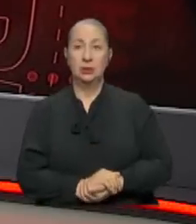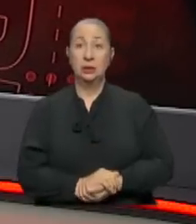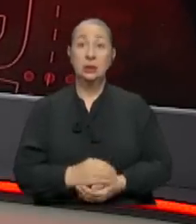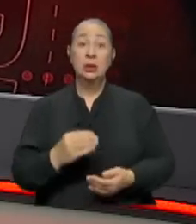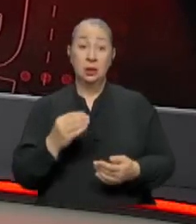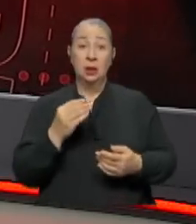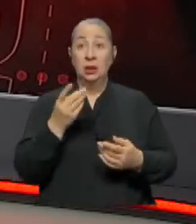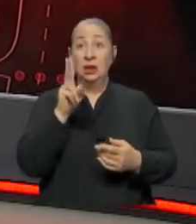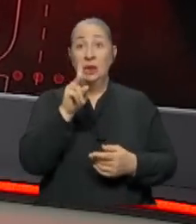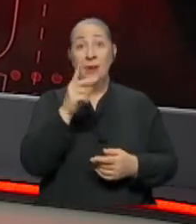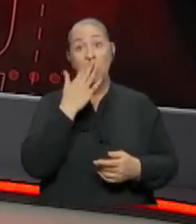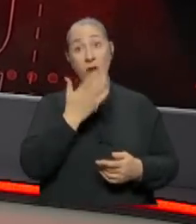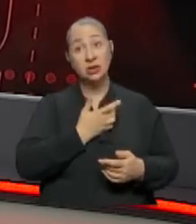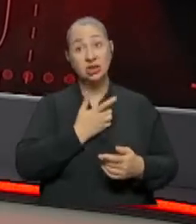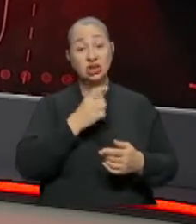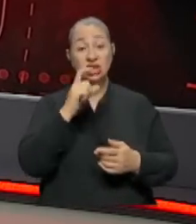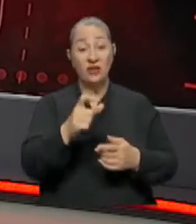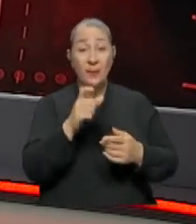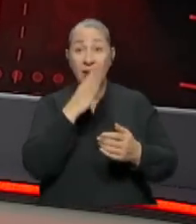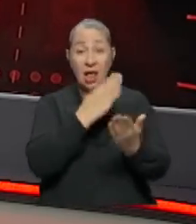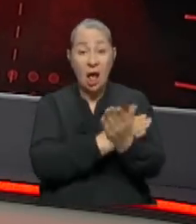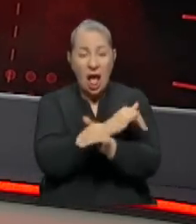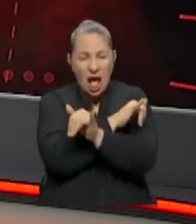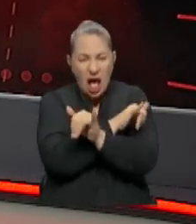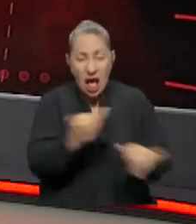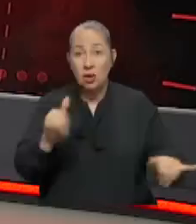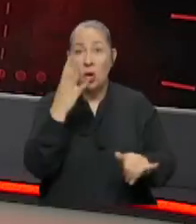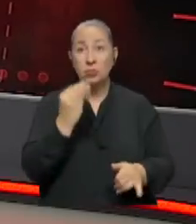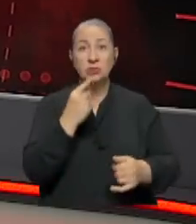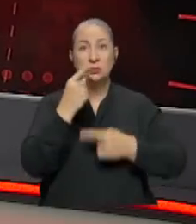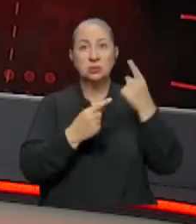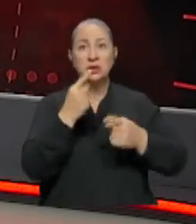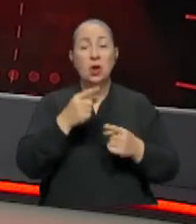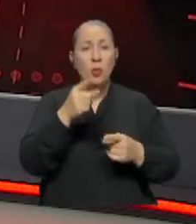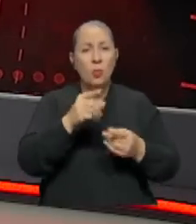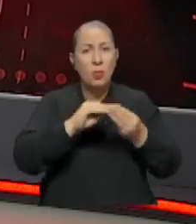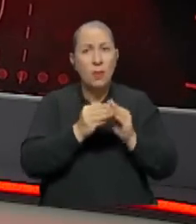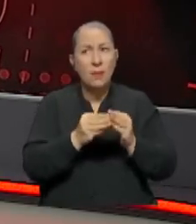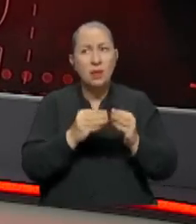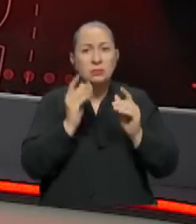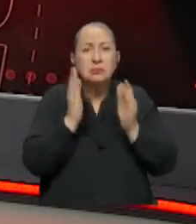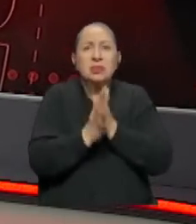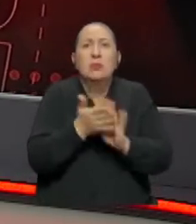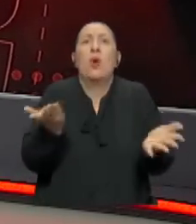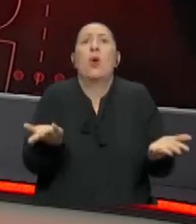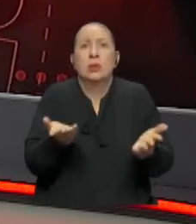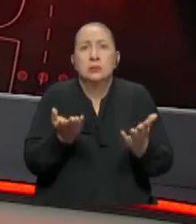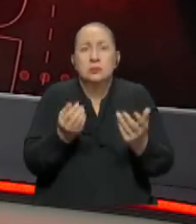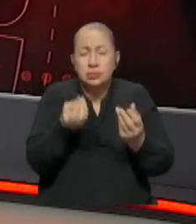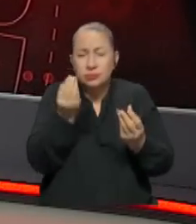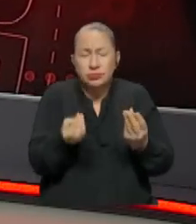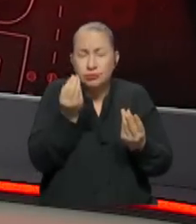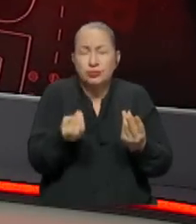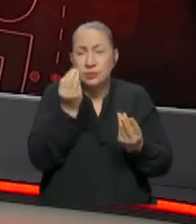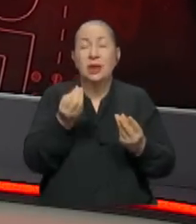Yeni gelişme 21 öğrencinin cevap kağıtlarının birebir aynı olması iddiası. Skandalların ardı arkası kesilmiyor.